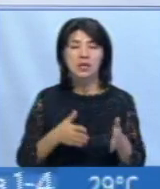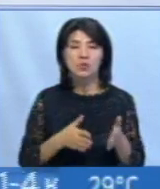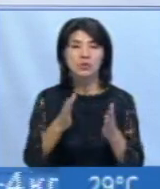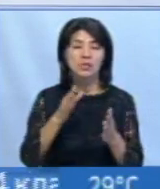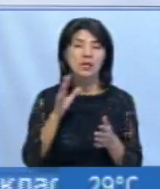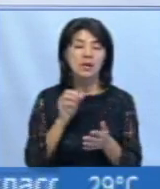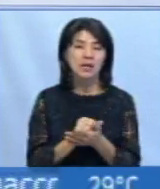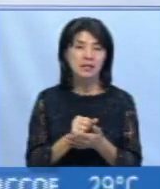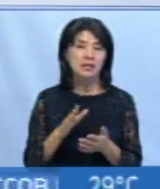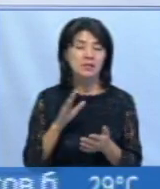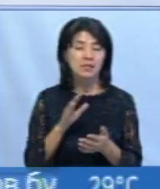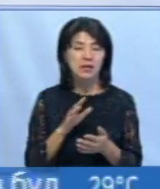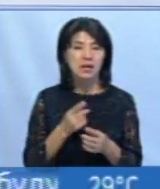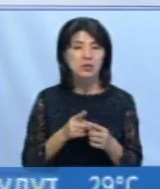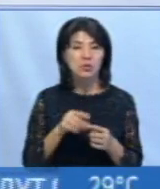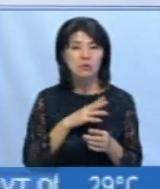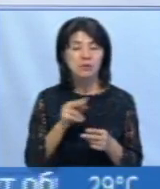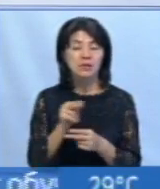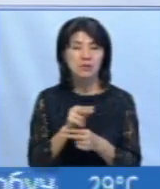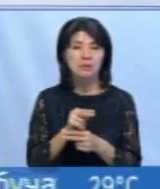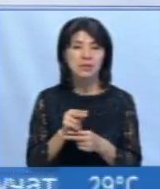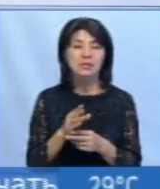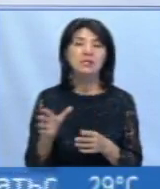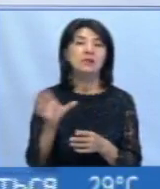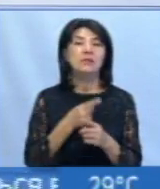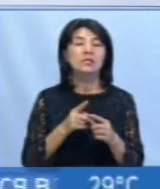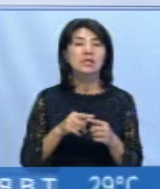Экибастузе капитально отремонтировали здание центральной